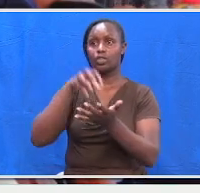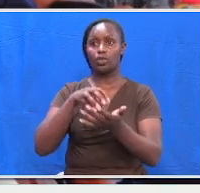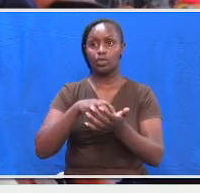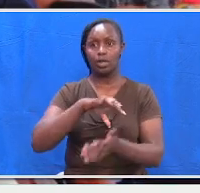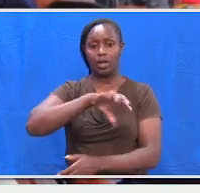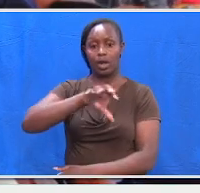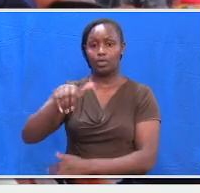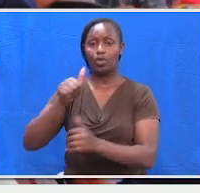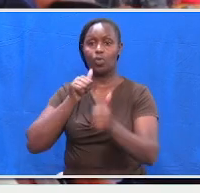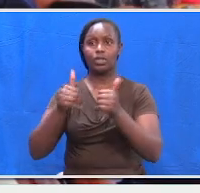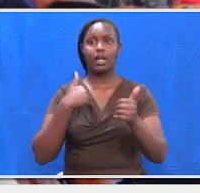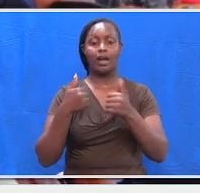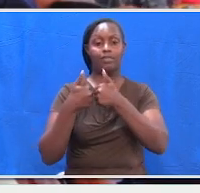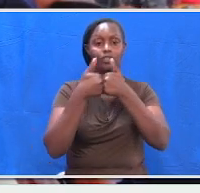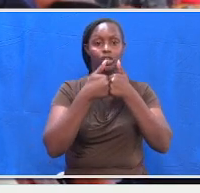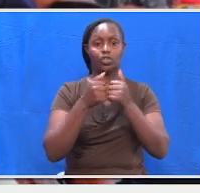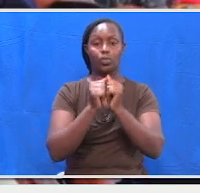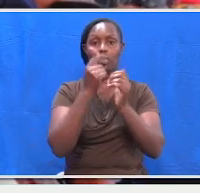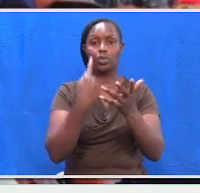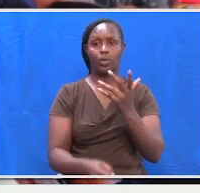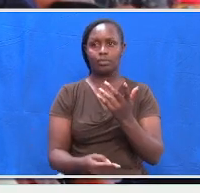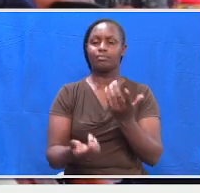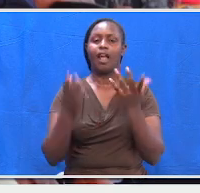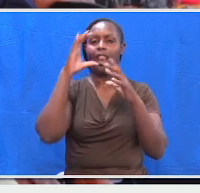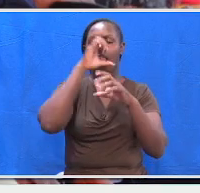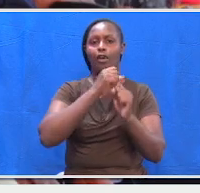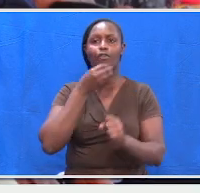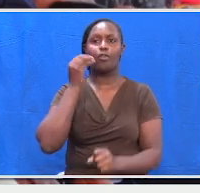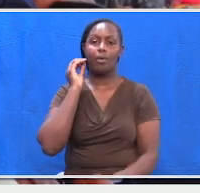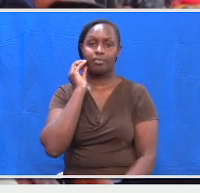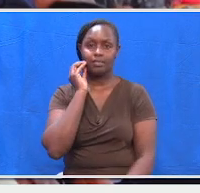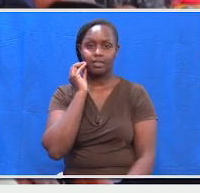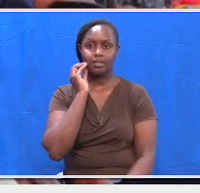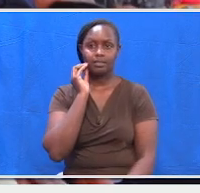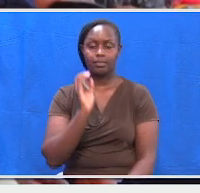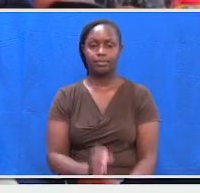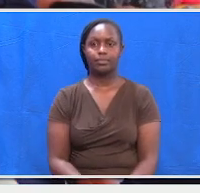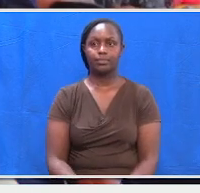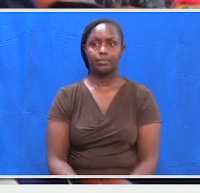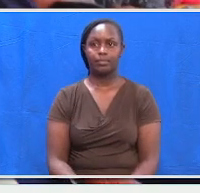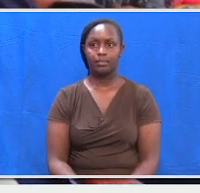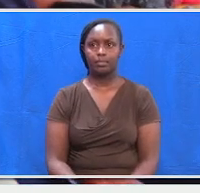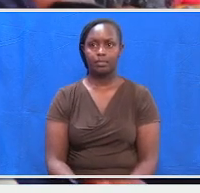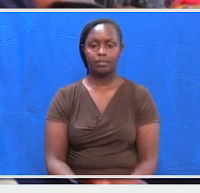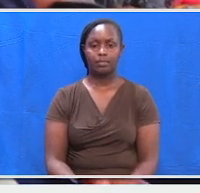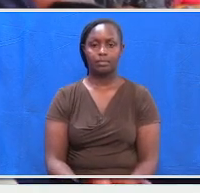hii inayokabiliwa na changamoto za uhaba wa makazi. Cheptoboit TV 47 katika uga wa Kwale.